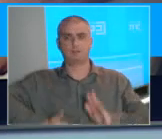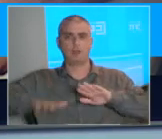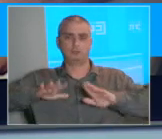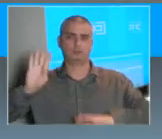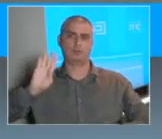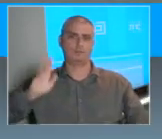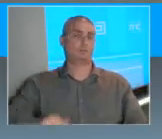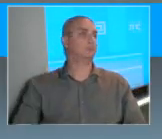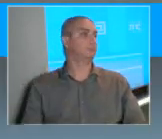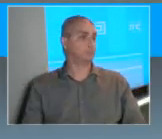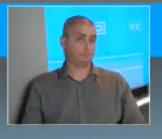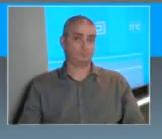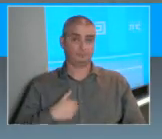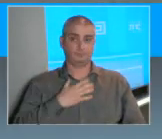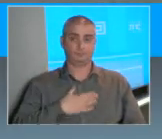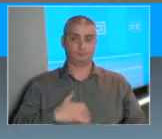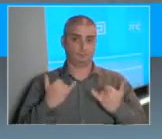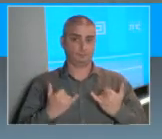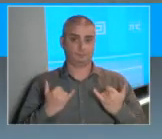הממשלה נתניהו. טוב, אני רוצה עכשיו